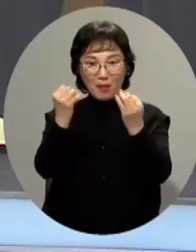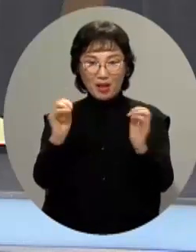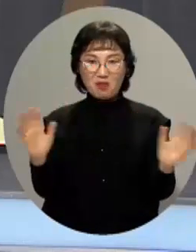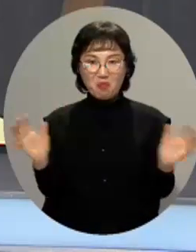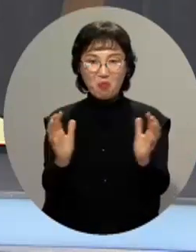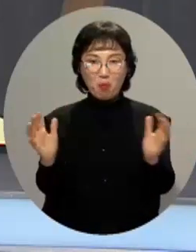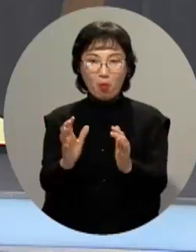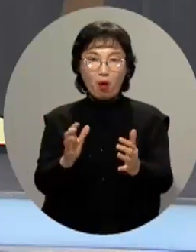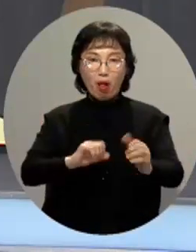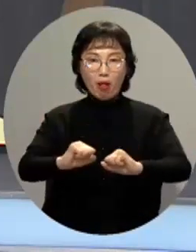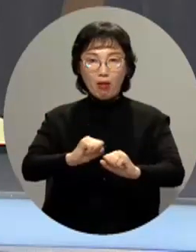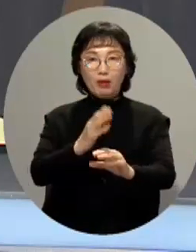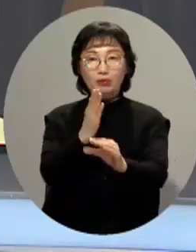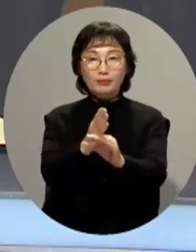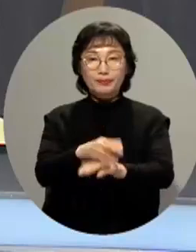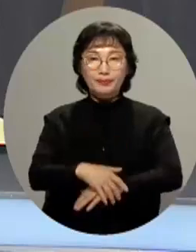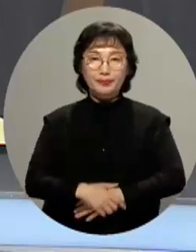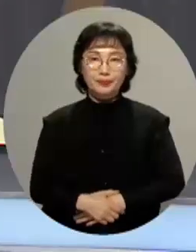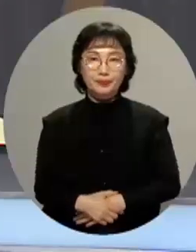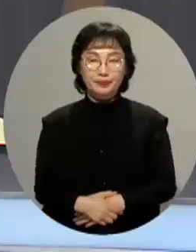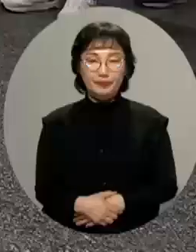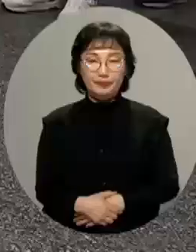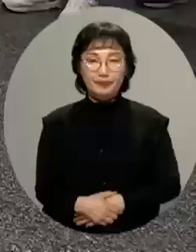허연호 기자입니다.